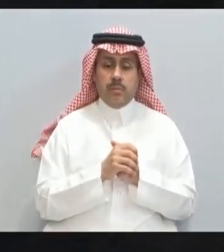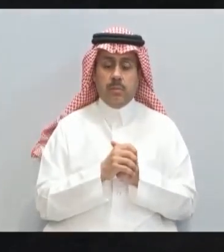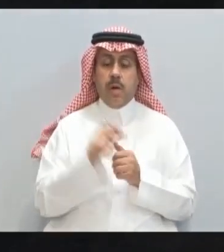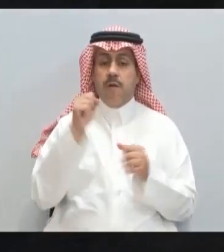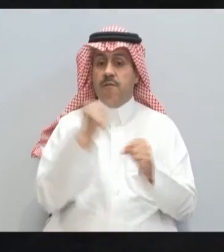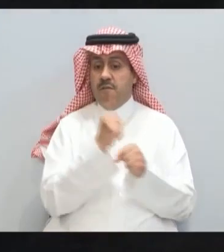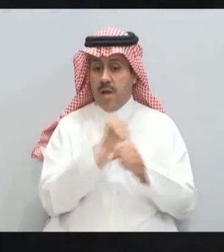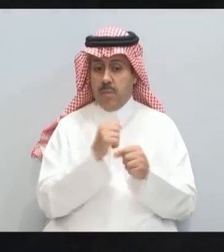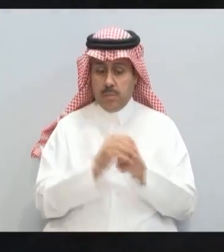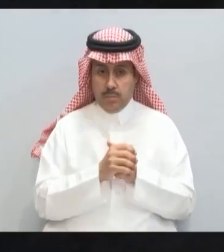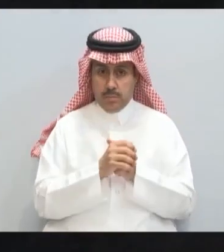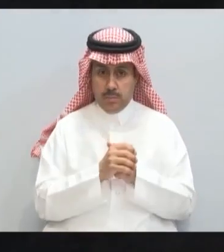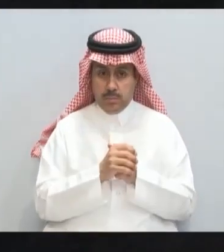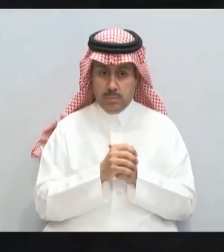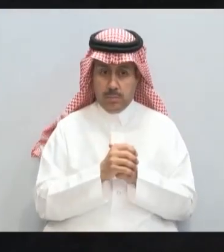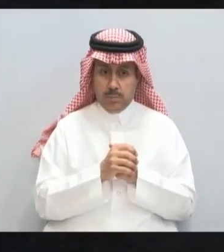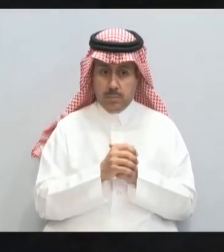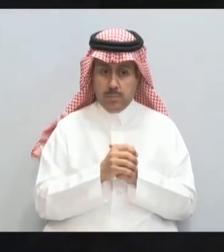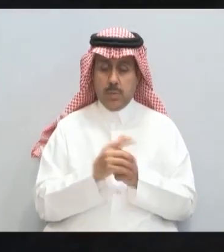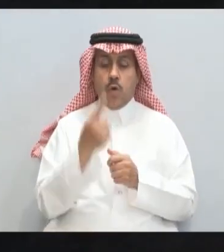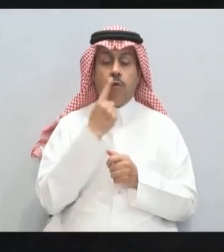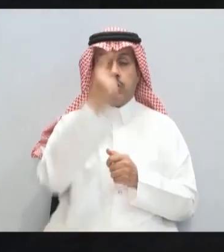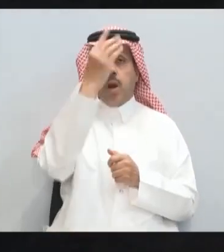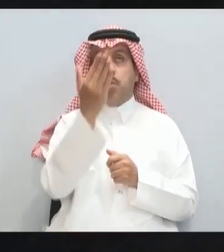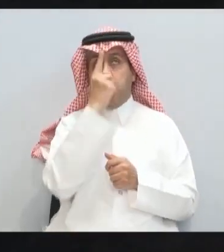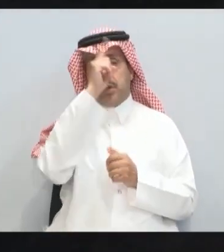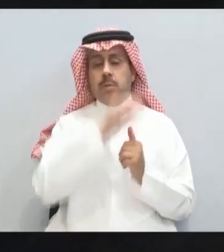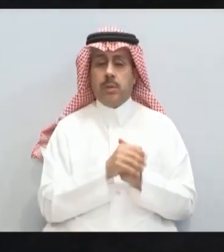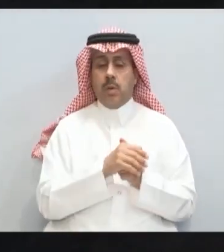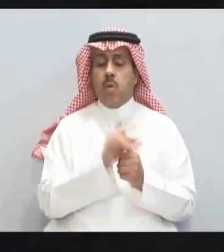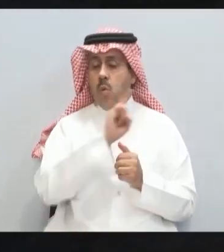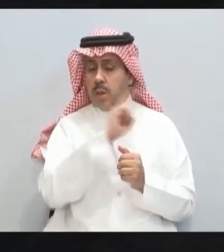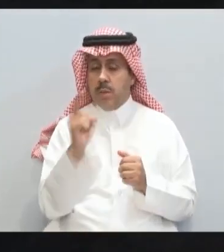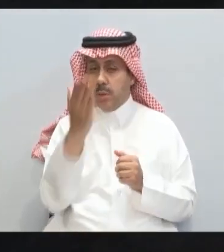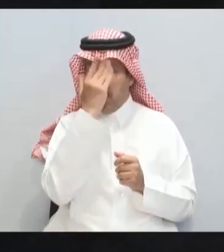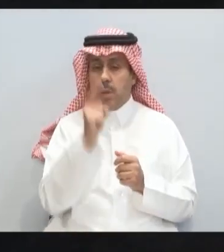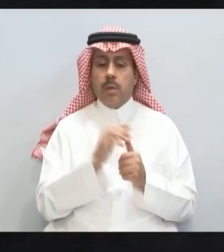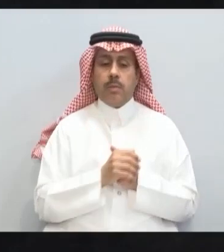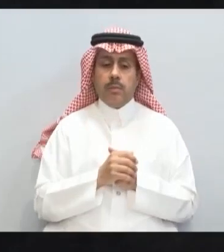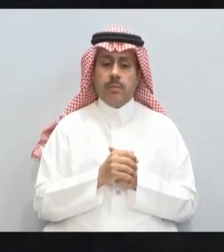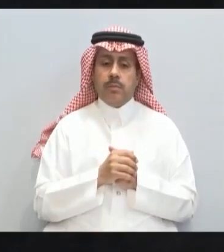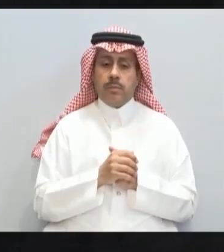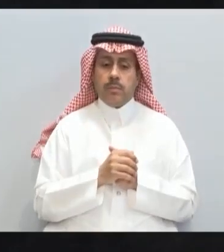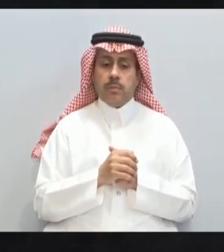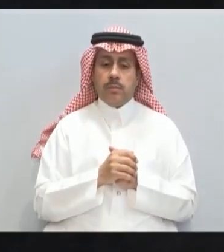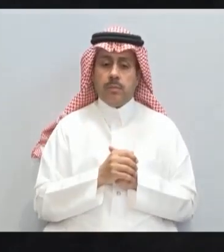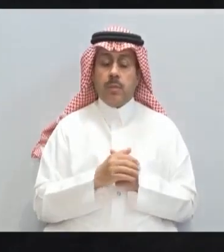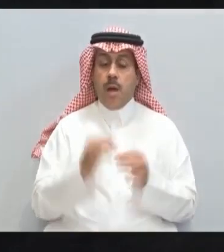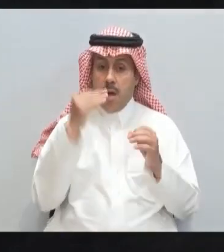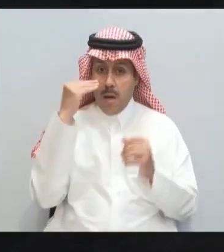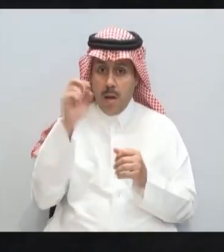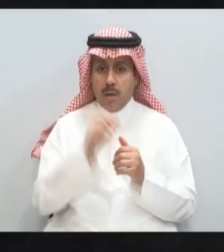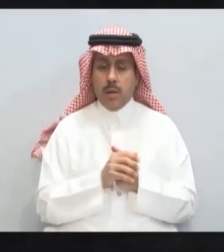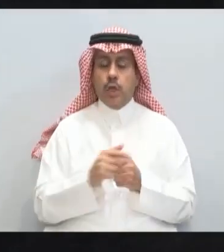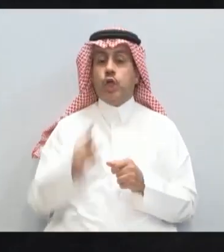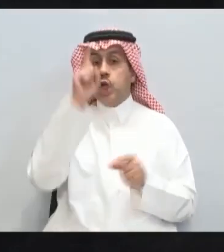ربكم المستحق ان يفرد بالعباده وليس بعد عباده الله تعالى وهي الحق الا